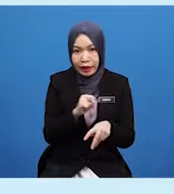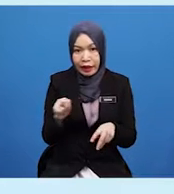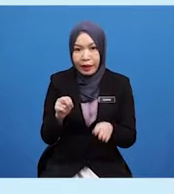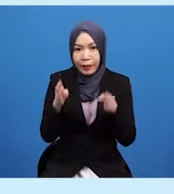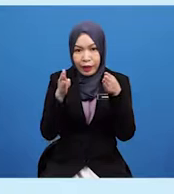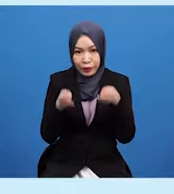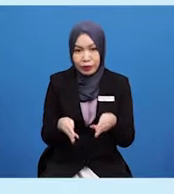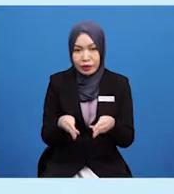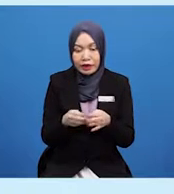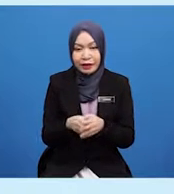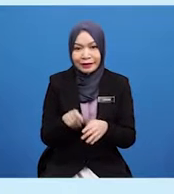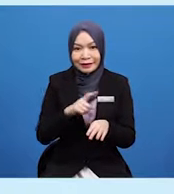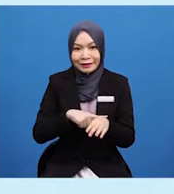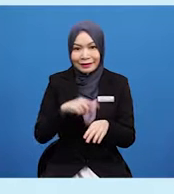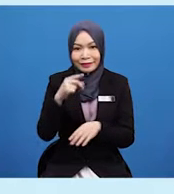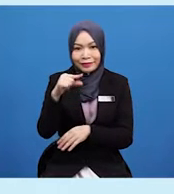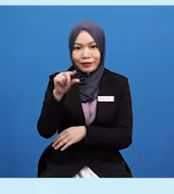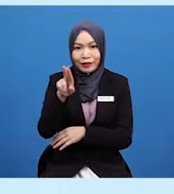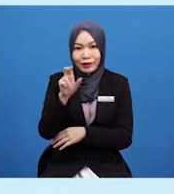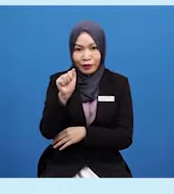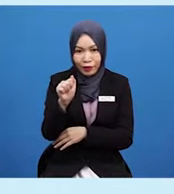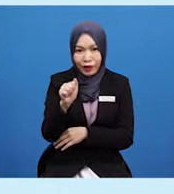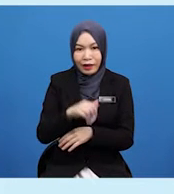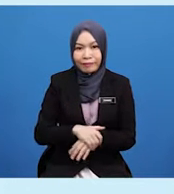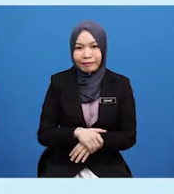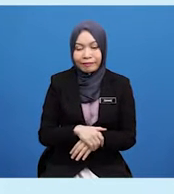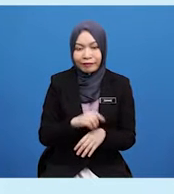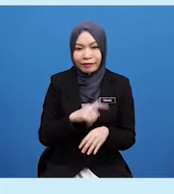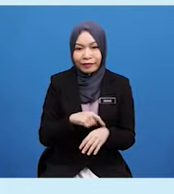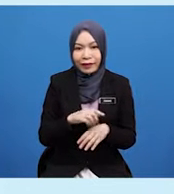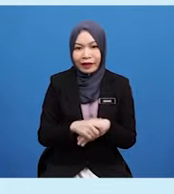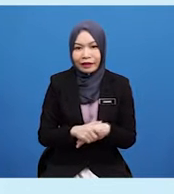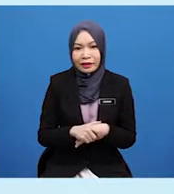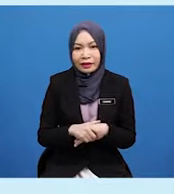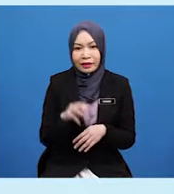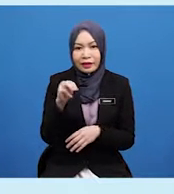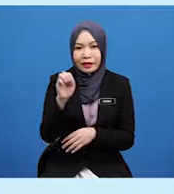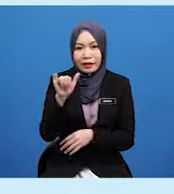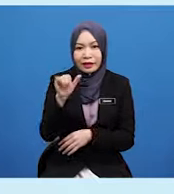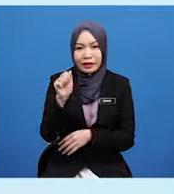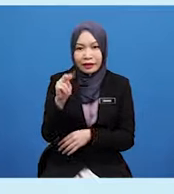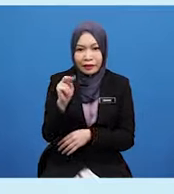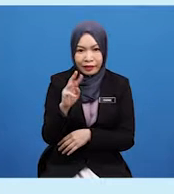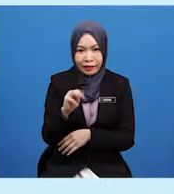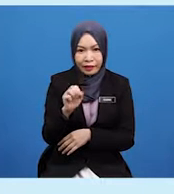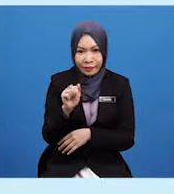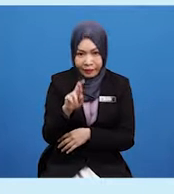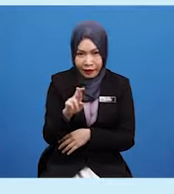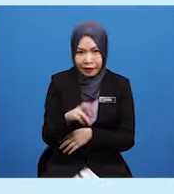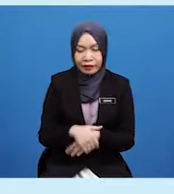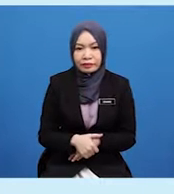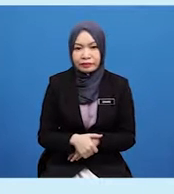dalam gua yaitu gua pada Line di Myanmar yang berusia 13000 tahun sehingga